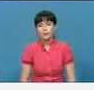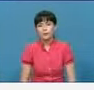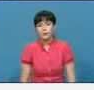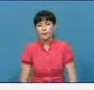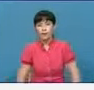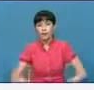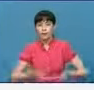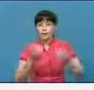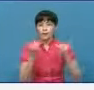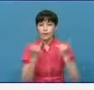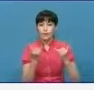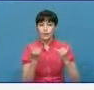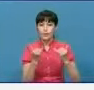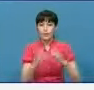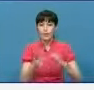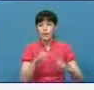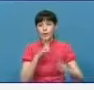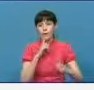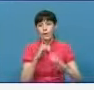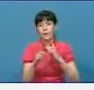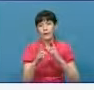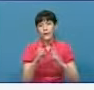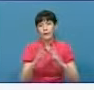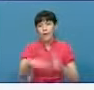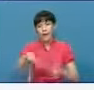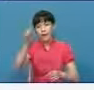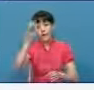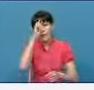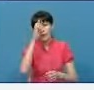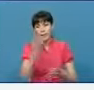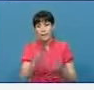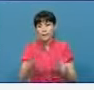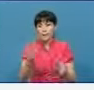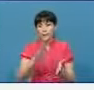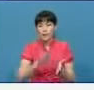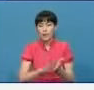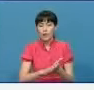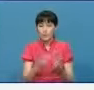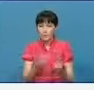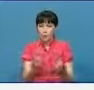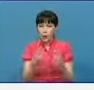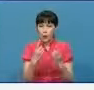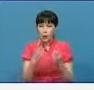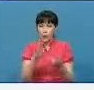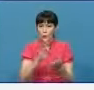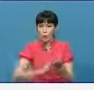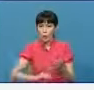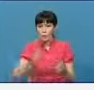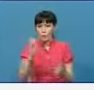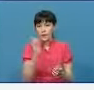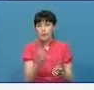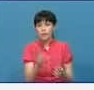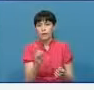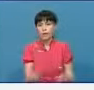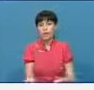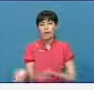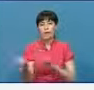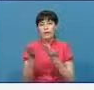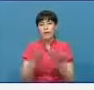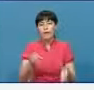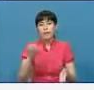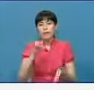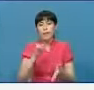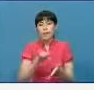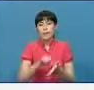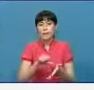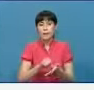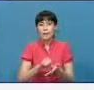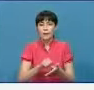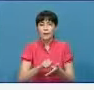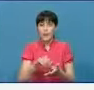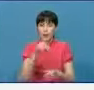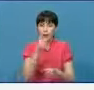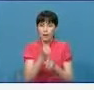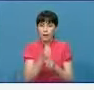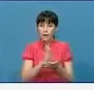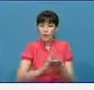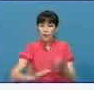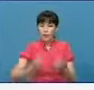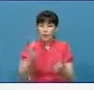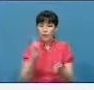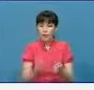форумға елімізге танымал белді спикерлер келіп отыр. Спикерлерде отырған бас